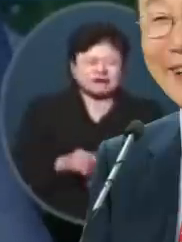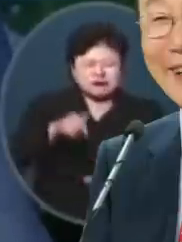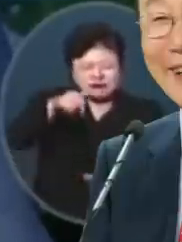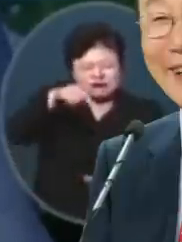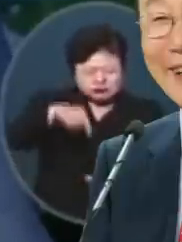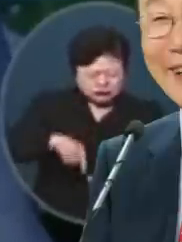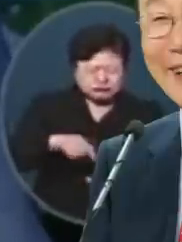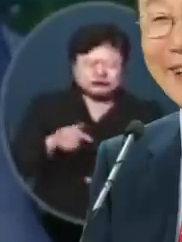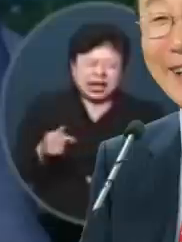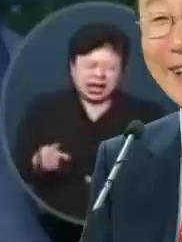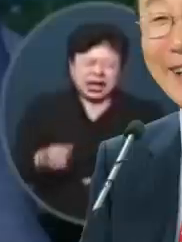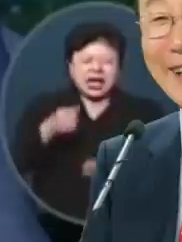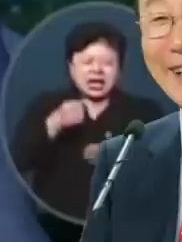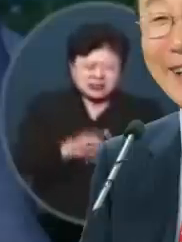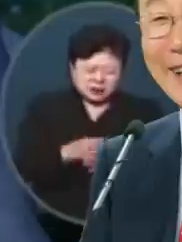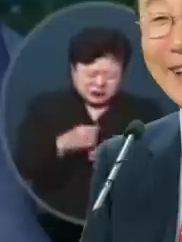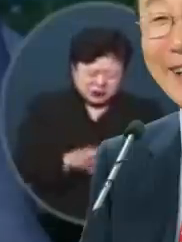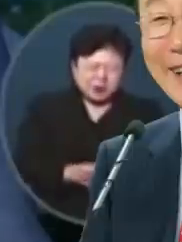많이 섭섭했겠구나